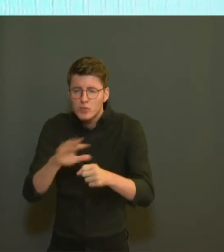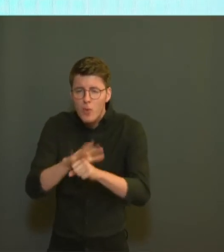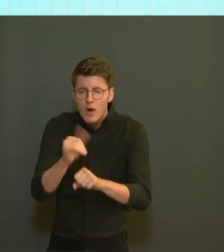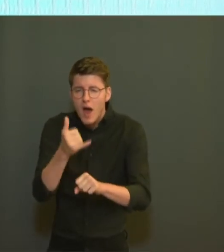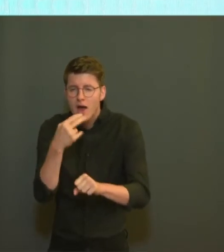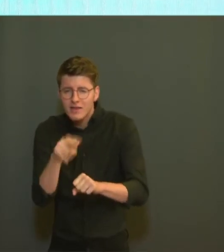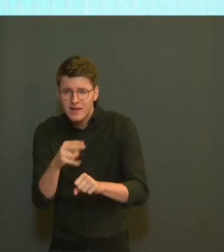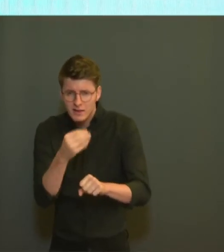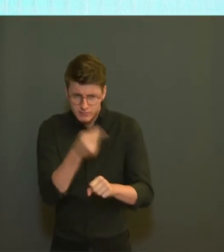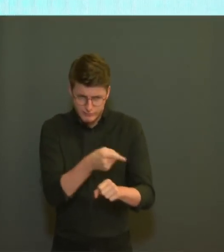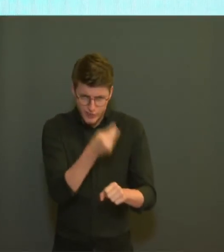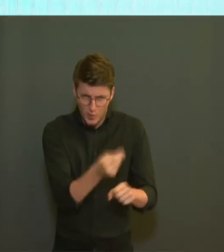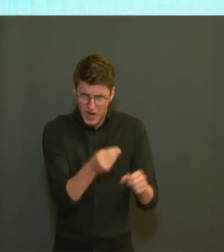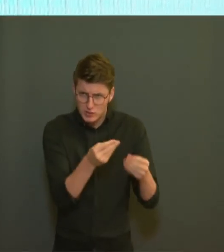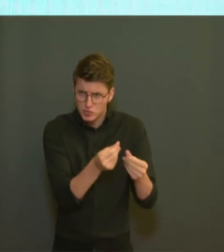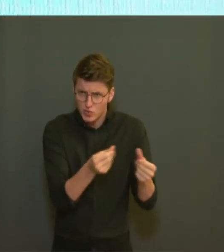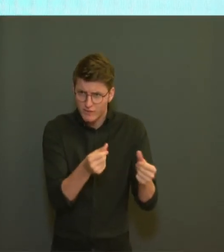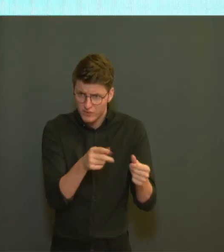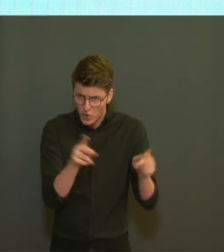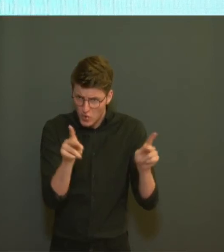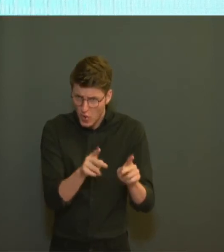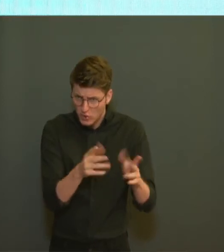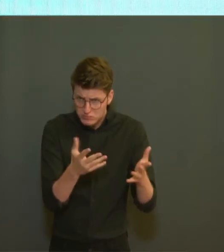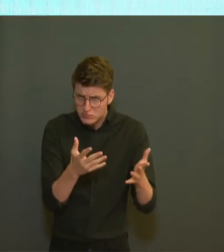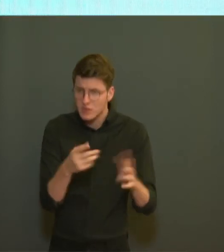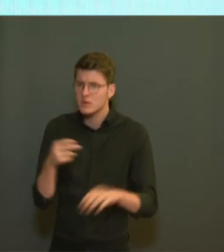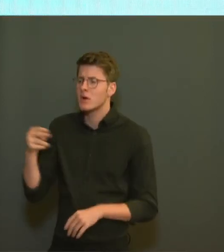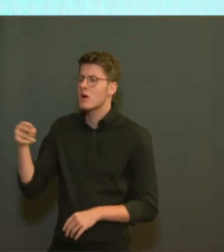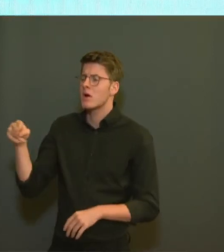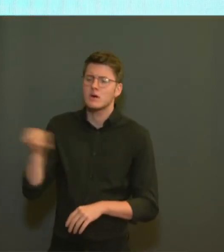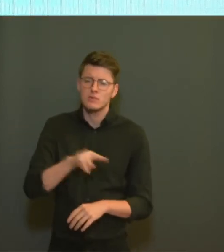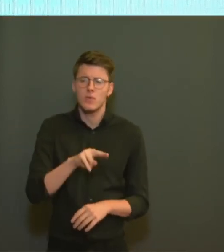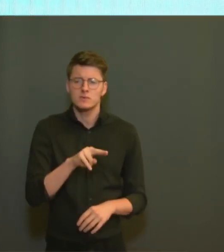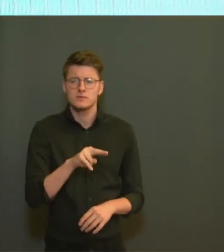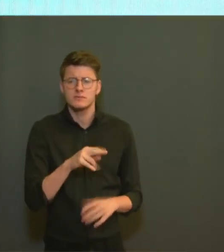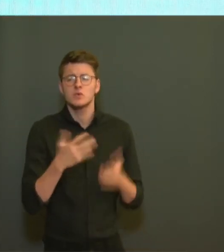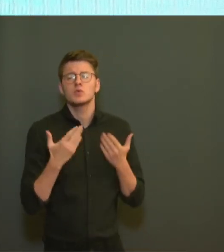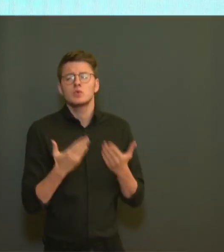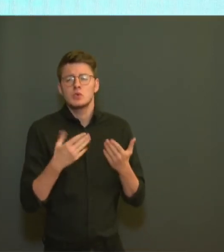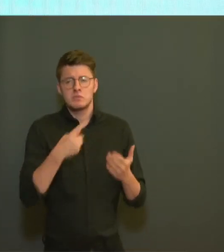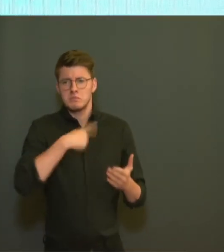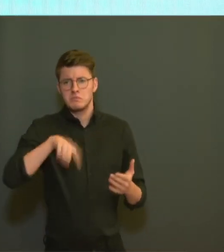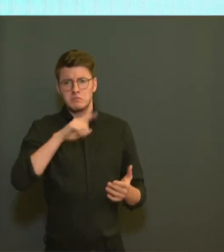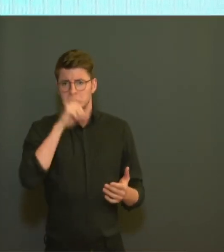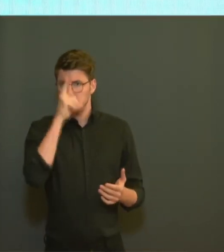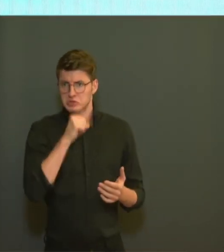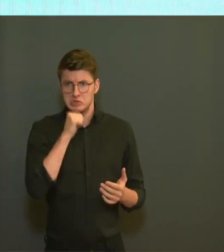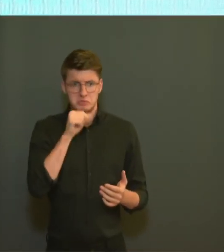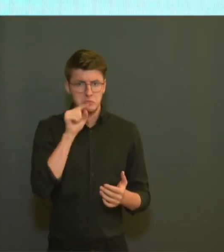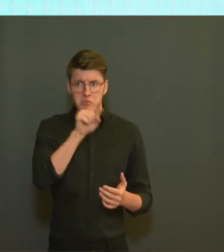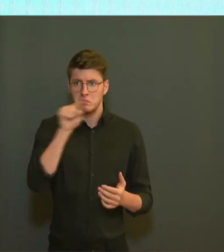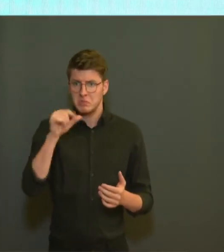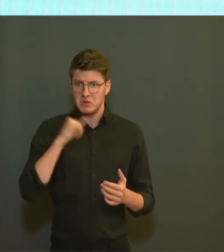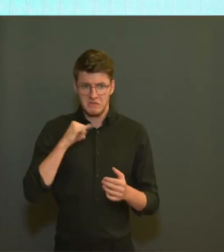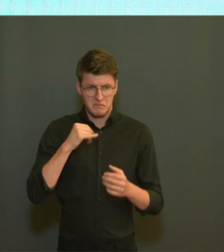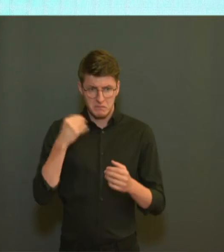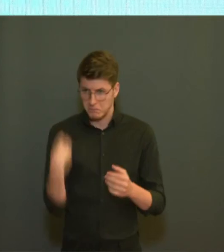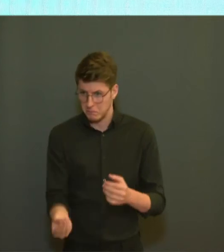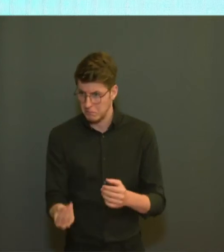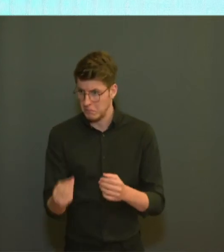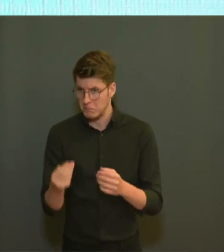Wel, op dit ogenblik hebben we geen weet van bepaalde grote structurele of nijpende tekorten wat betreft